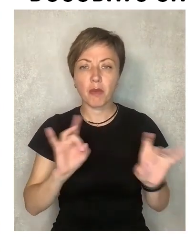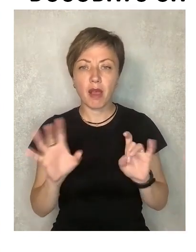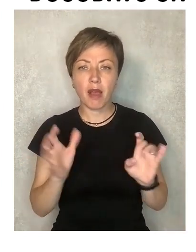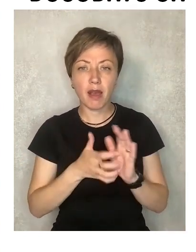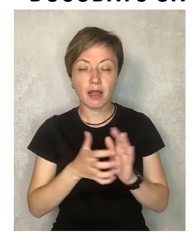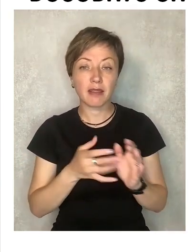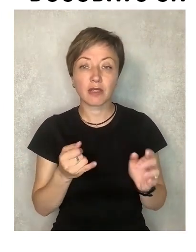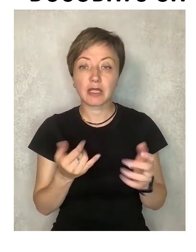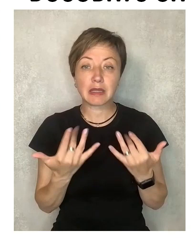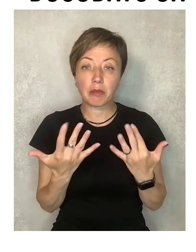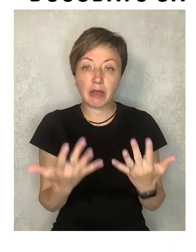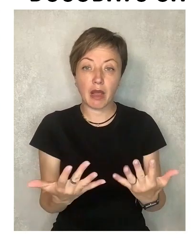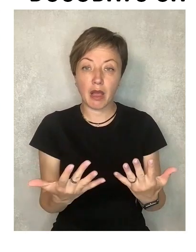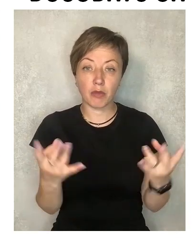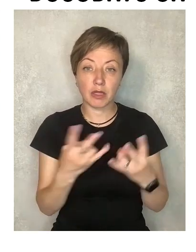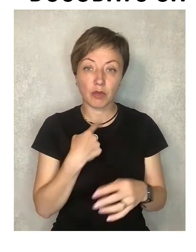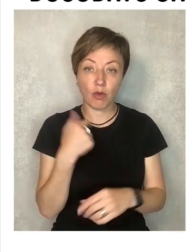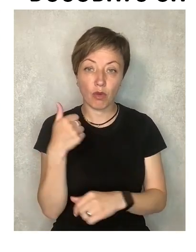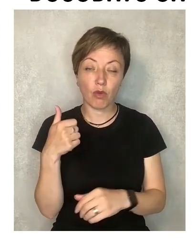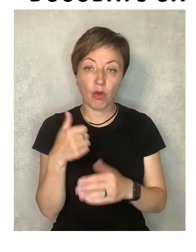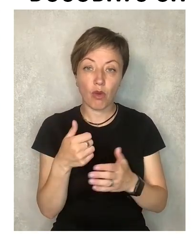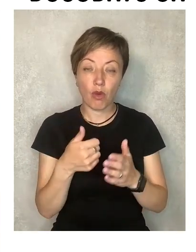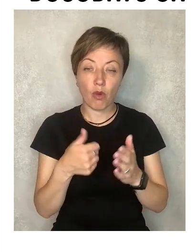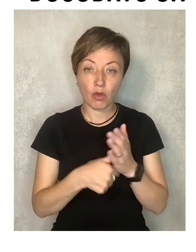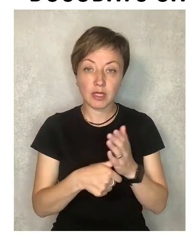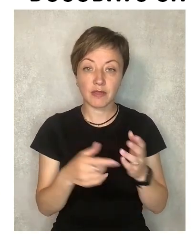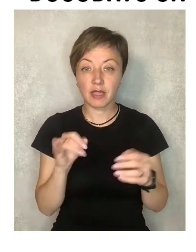не набирає потрібної кількості голосів. І, вибачте, для